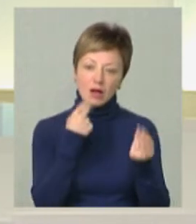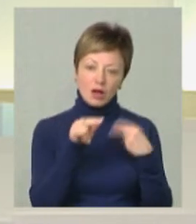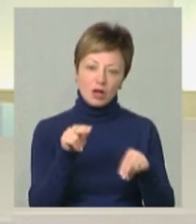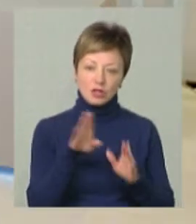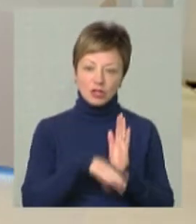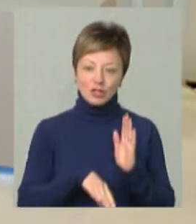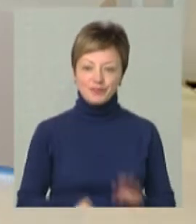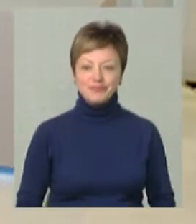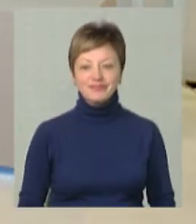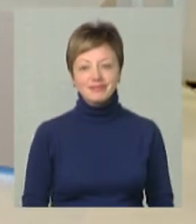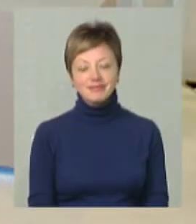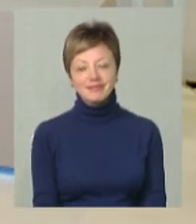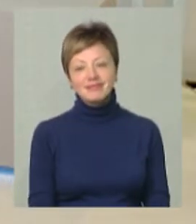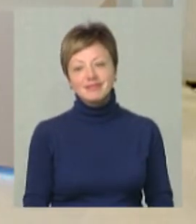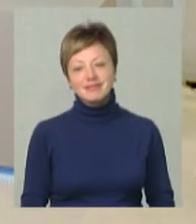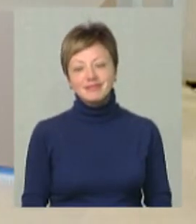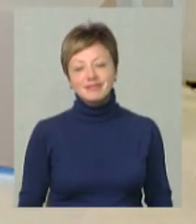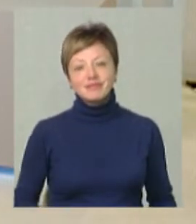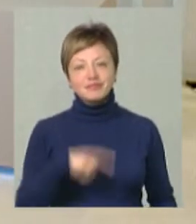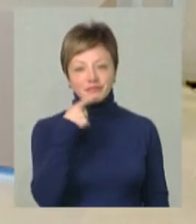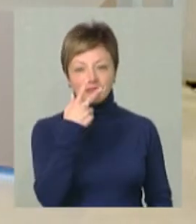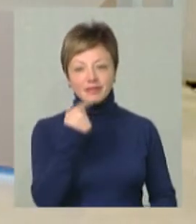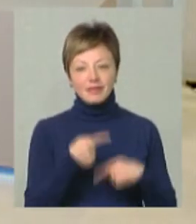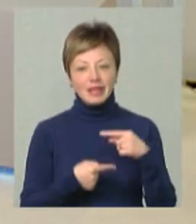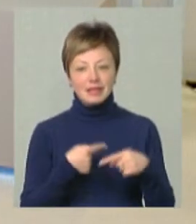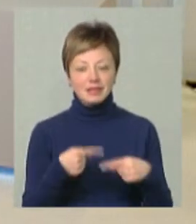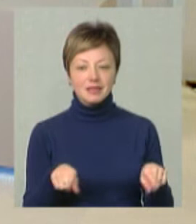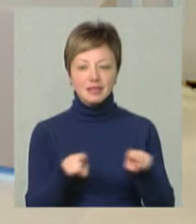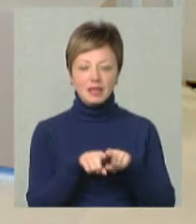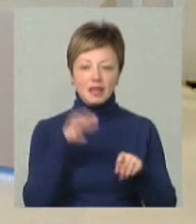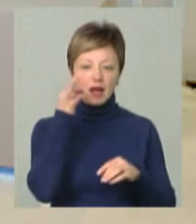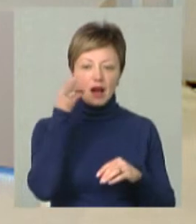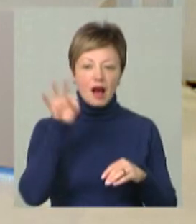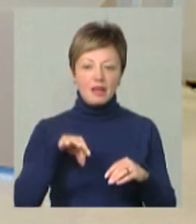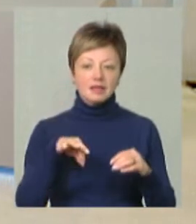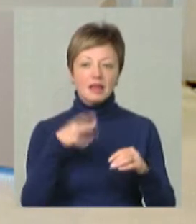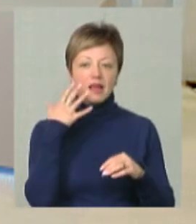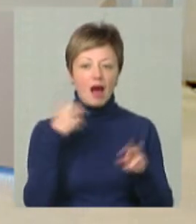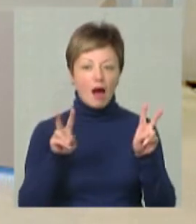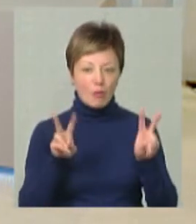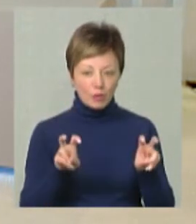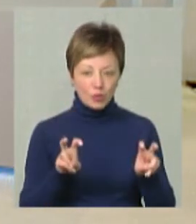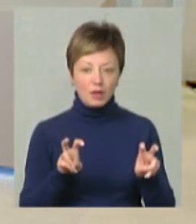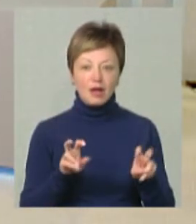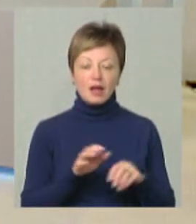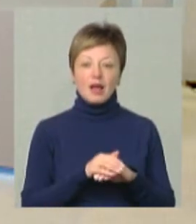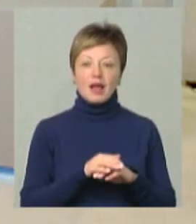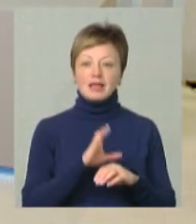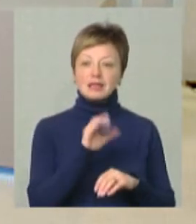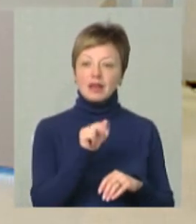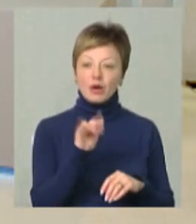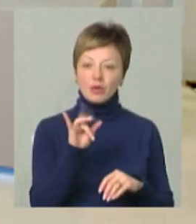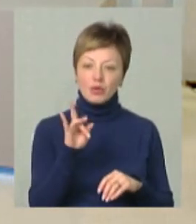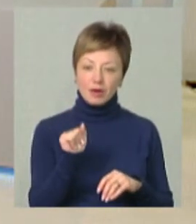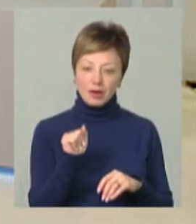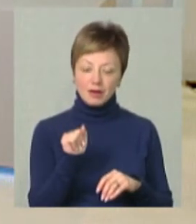краща, яка гірша. Говорячи про традиційні, такі як райська яблуня і сакура,